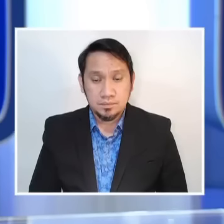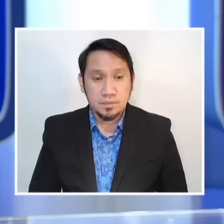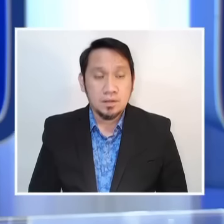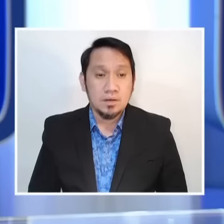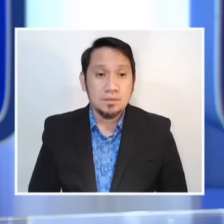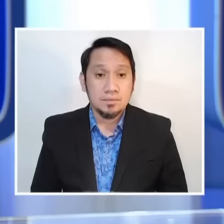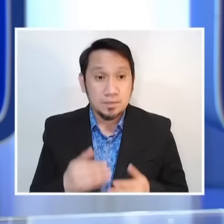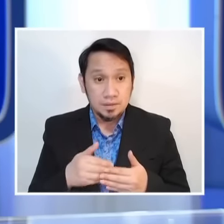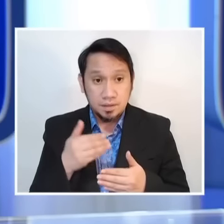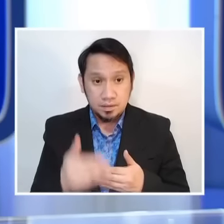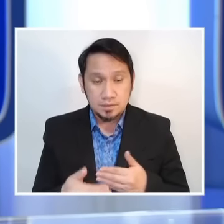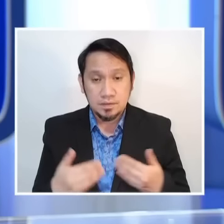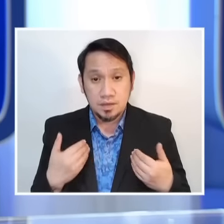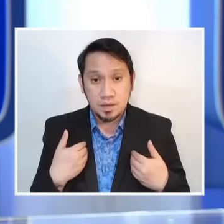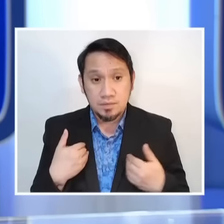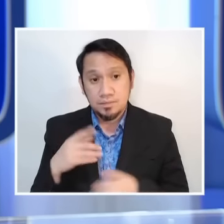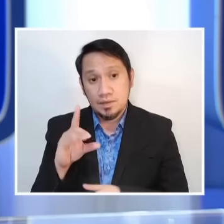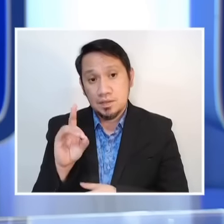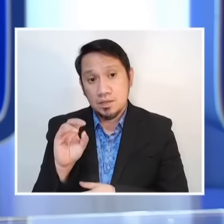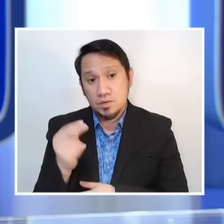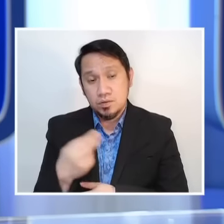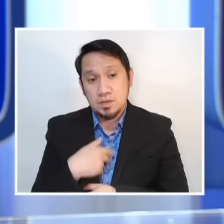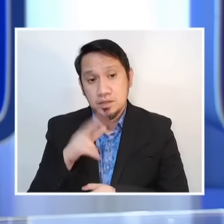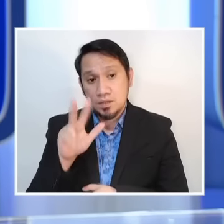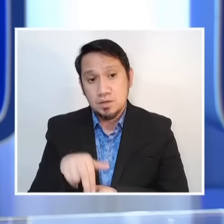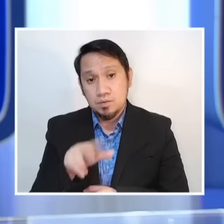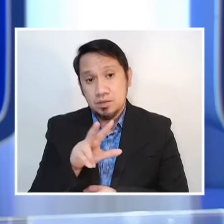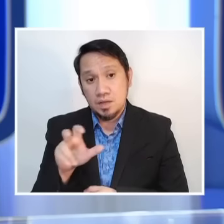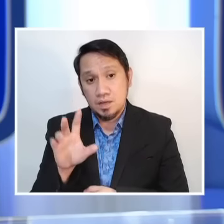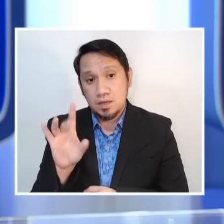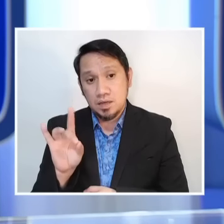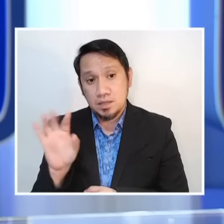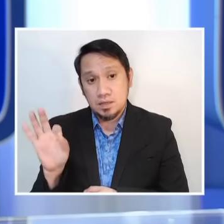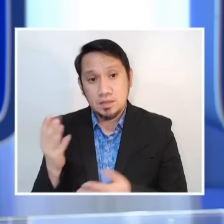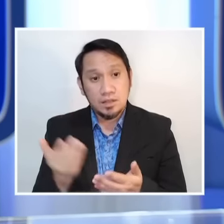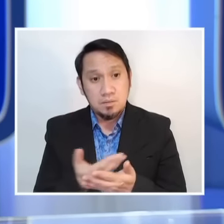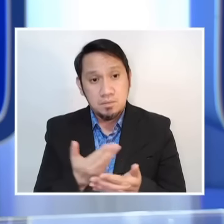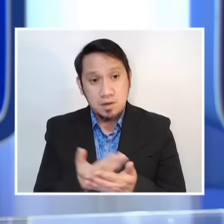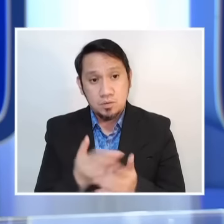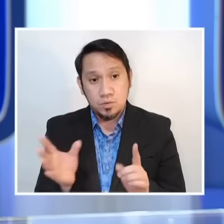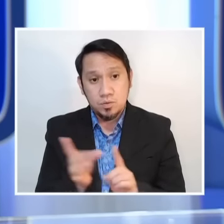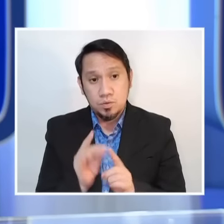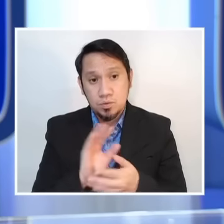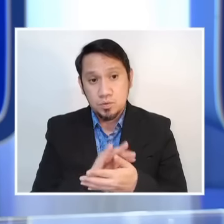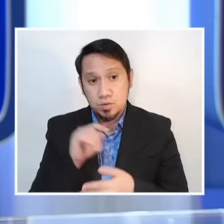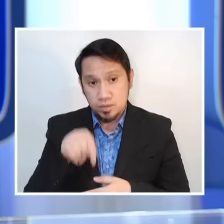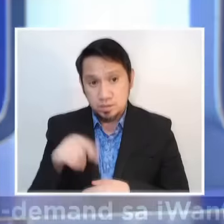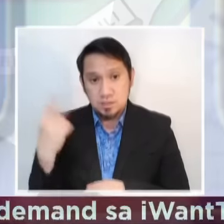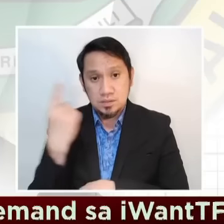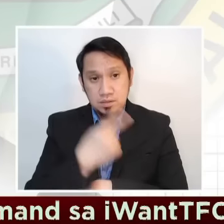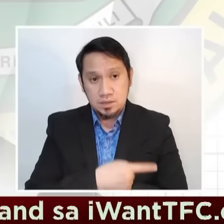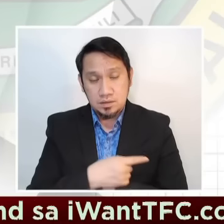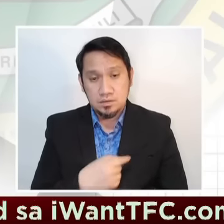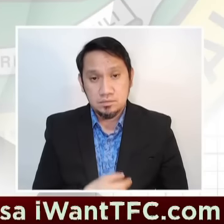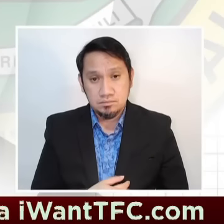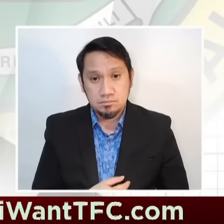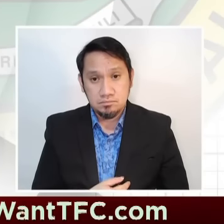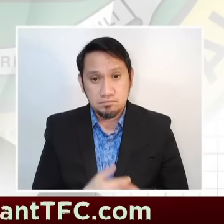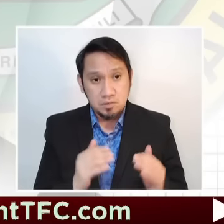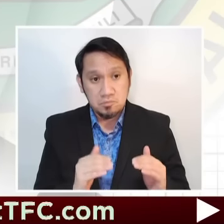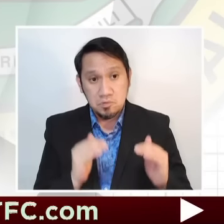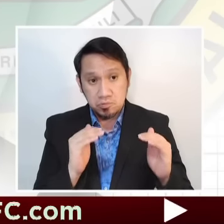Samantala, nakapagtala po ang DOH ng 3,389 na bagong kaso ng COVID-19 ngayong araw. Pinakamataas ito